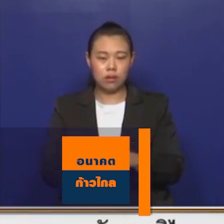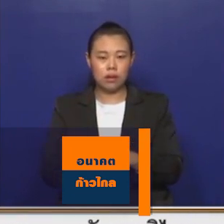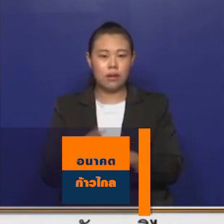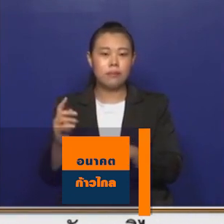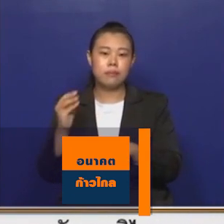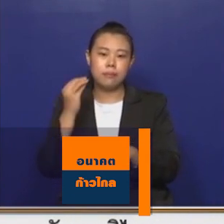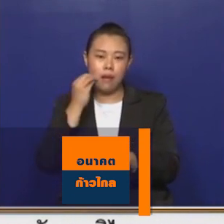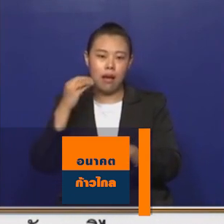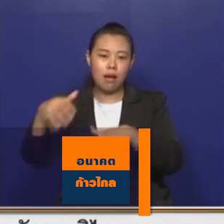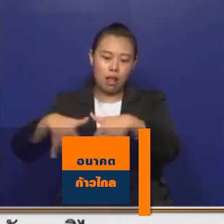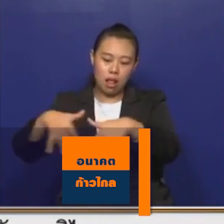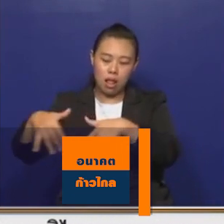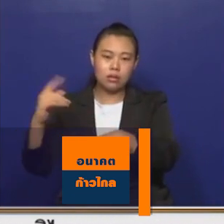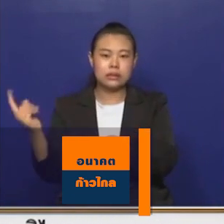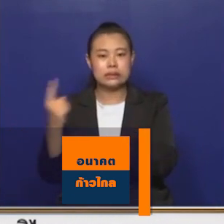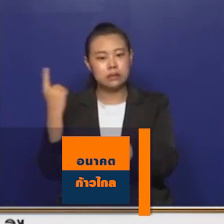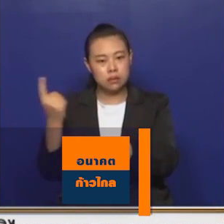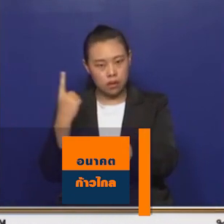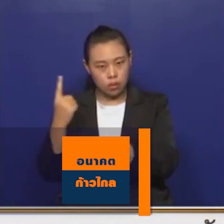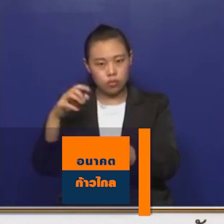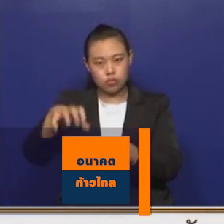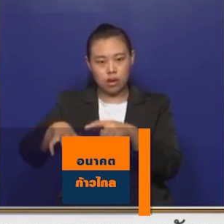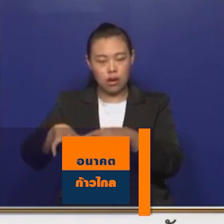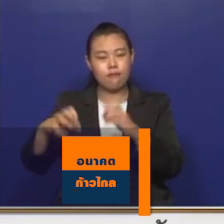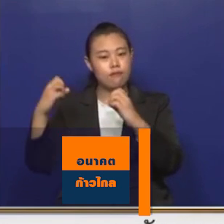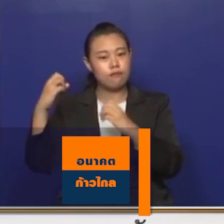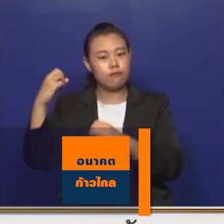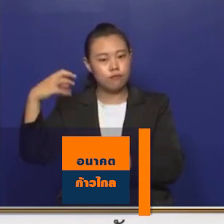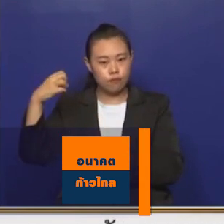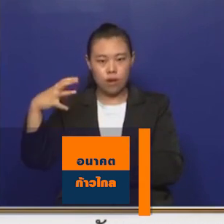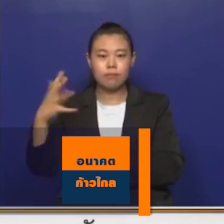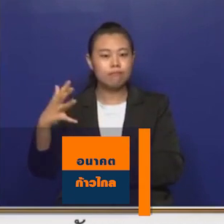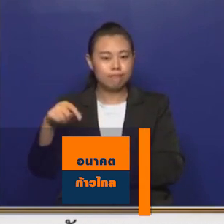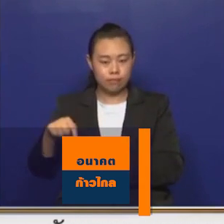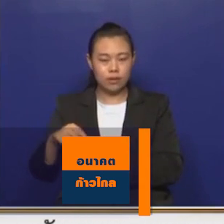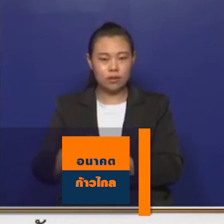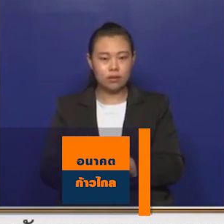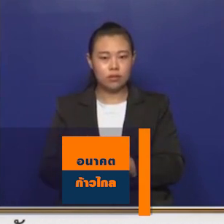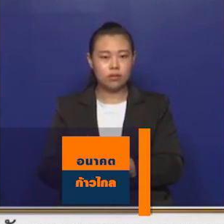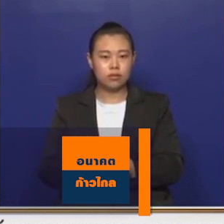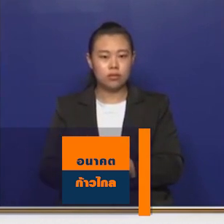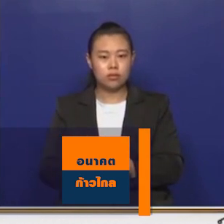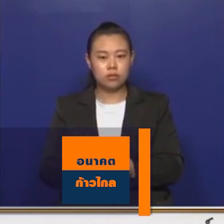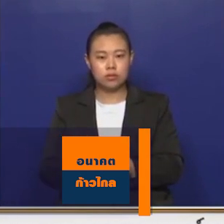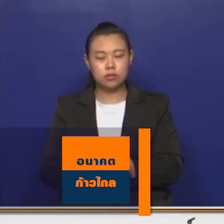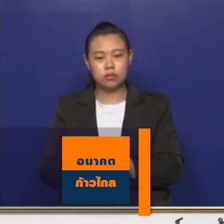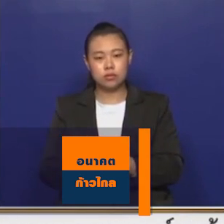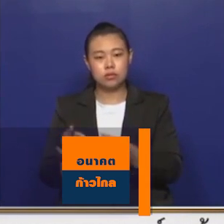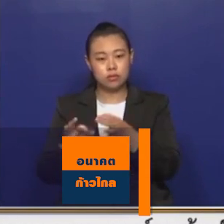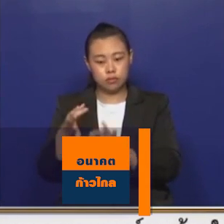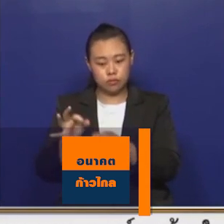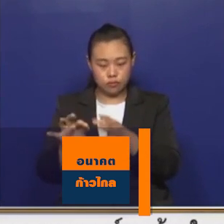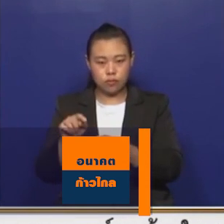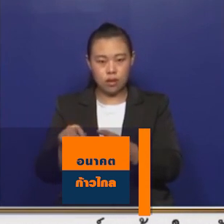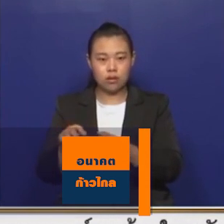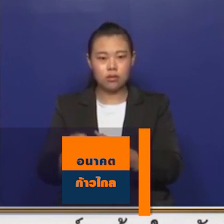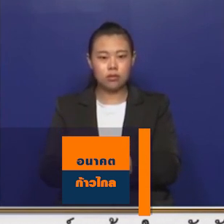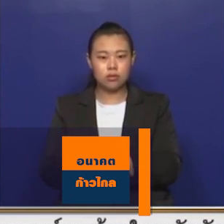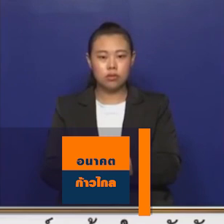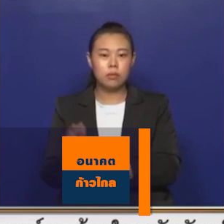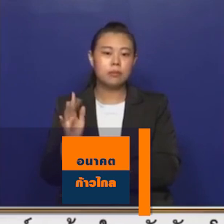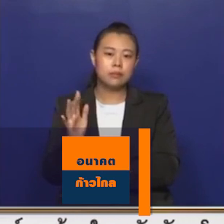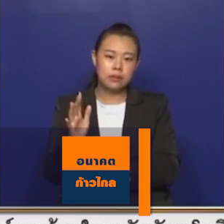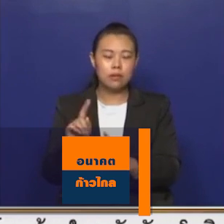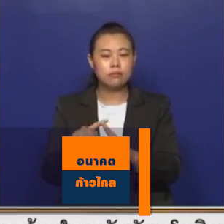เชิงอนุรักษ์นะครับแต่บนเกาะเนี่ยไม่มีไฟฟ้าใช้ต้องปั่นไฟจุดตะเกียงนะครับยังไงก็ขอฝากให้